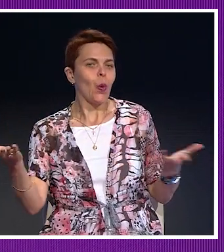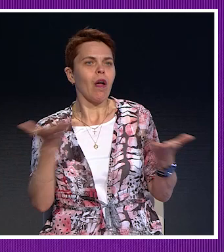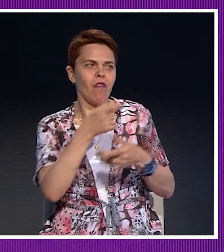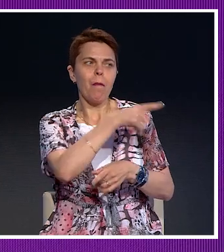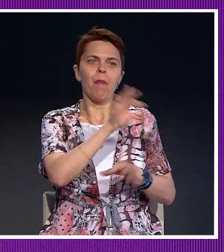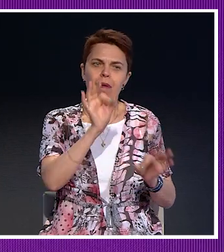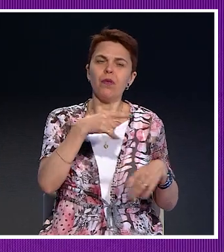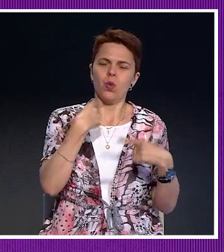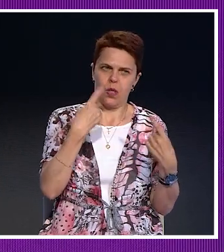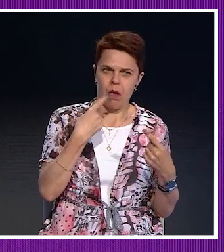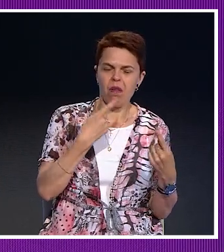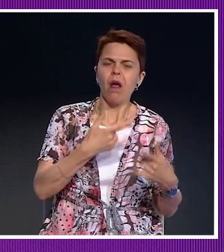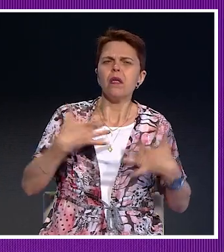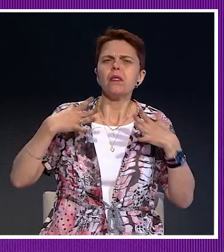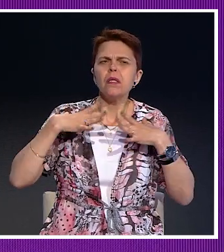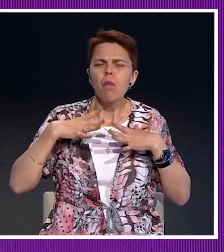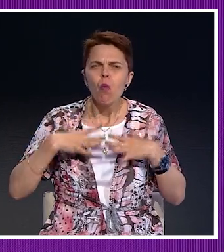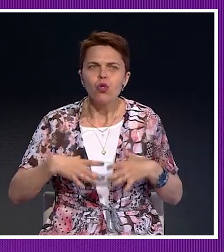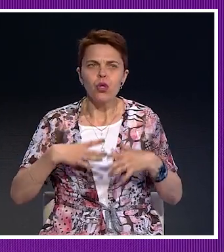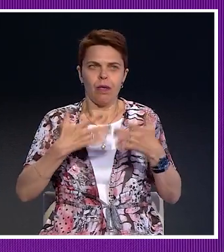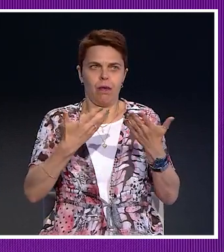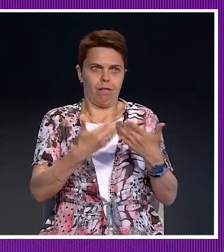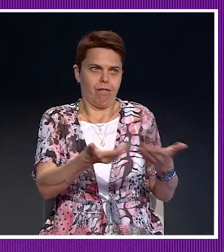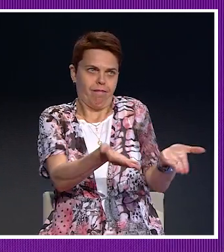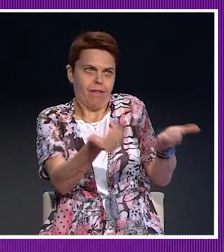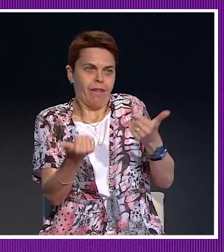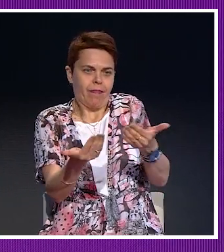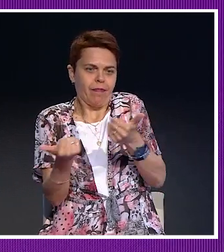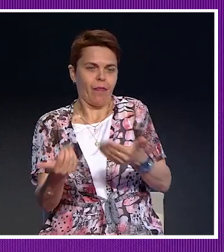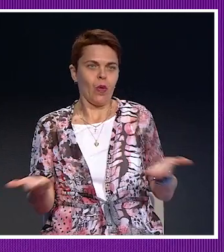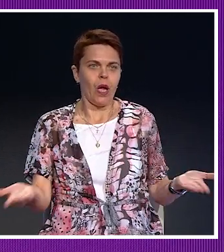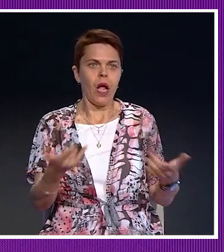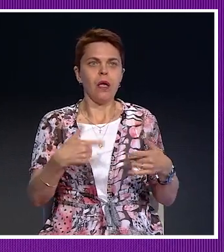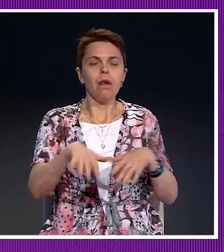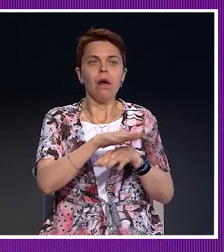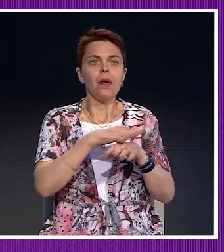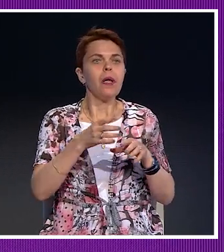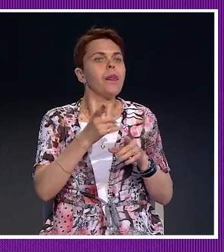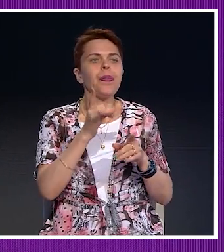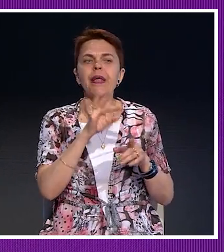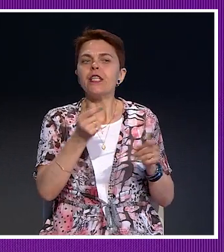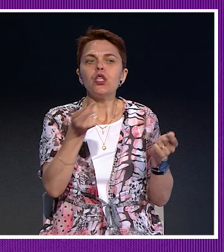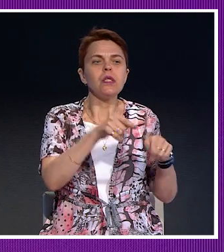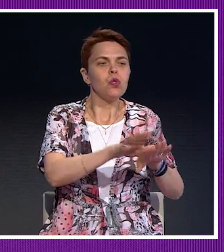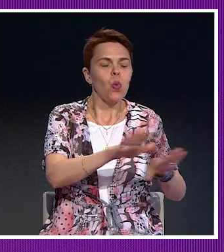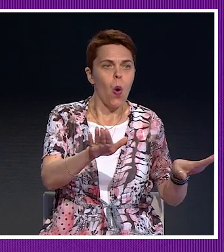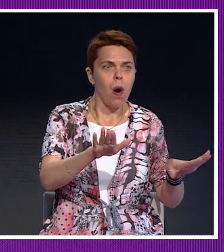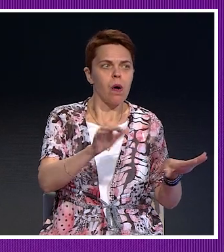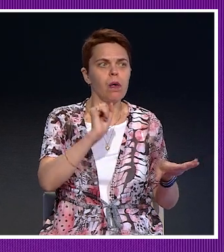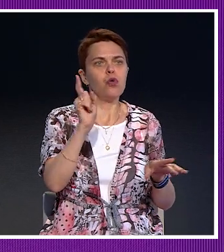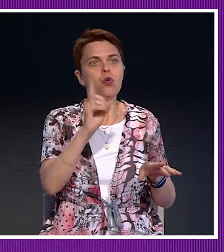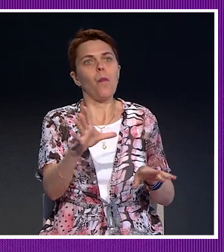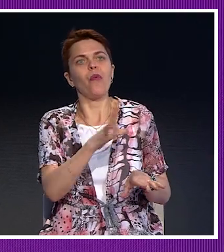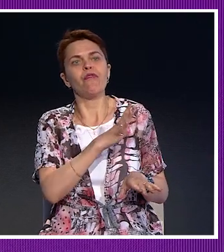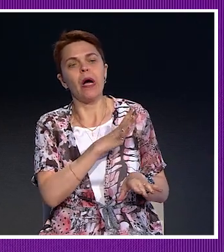як ви правильно сказали, ми змушені дотримуватись гендерних квот. Хоча «Слуга народу» йшло з гаслами того, що